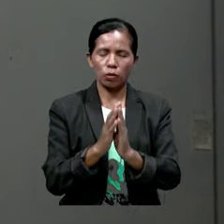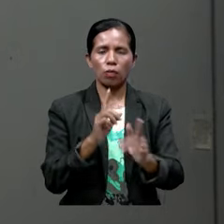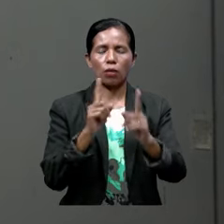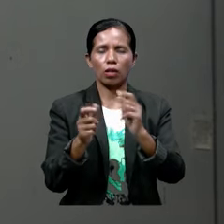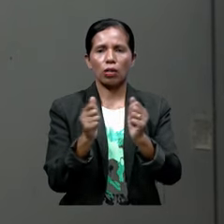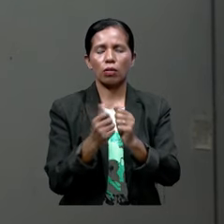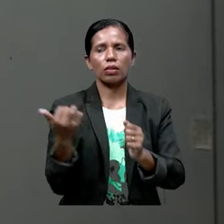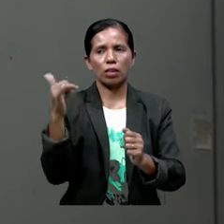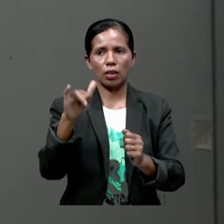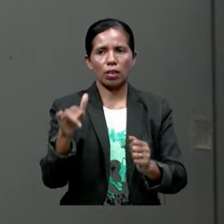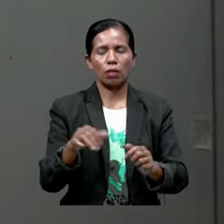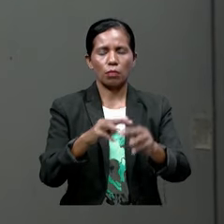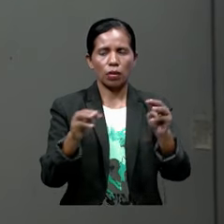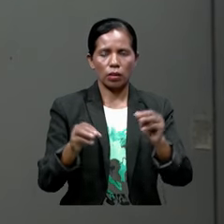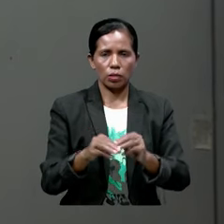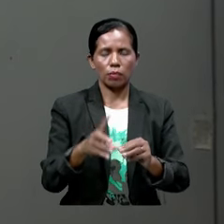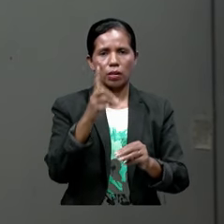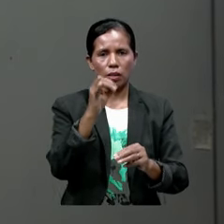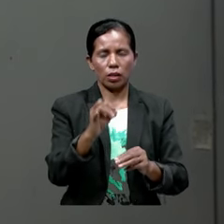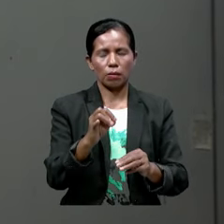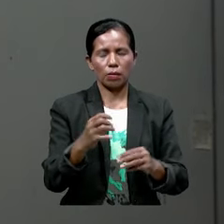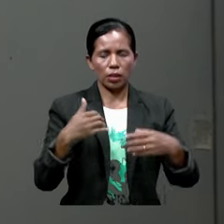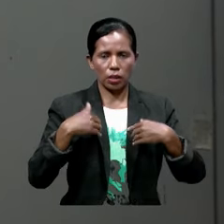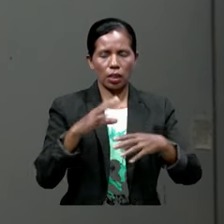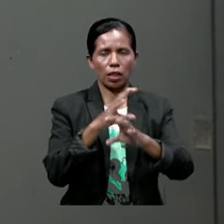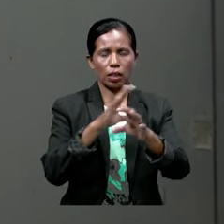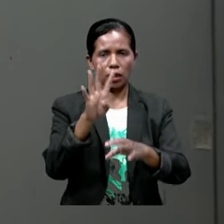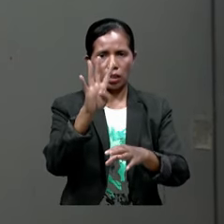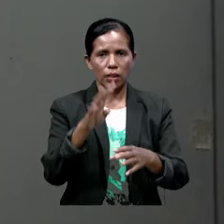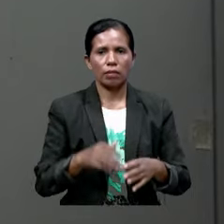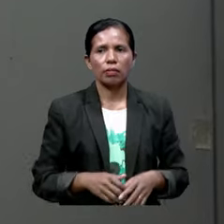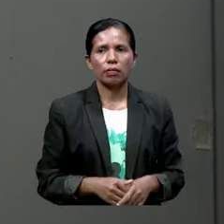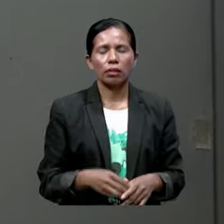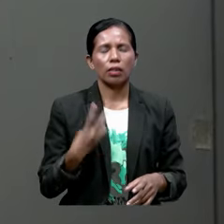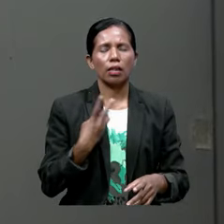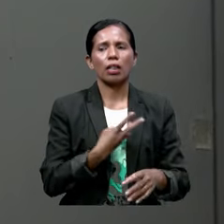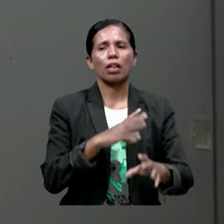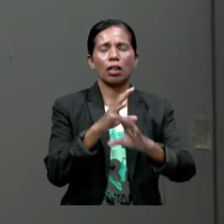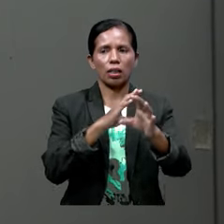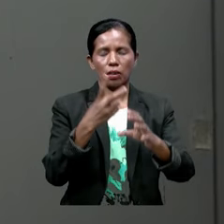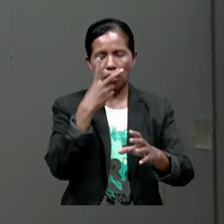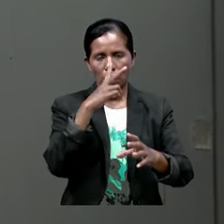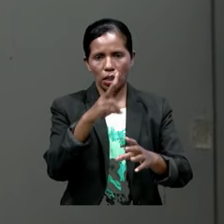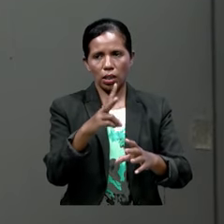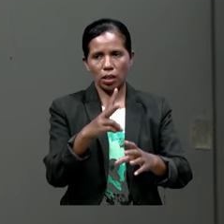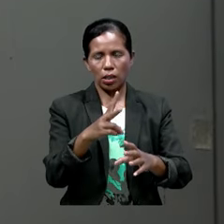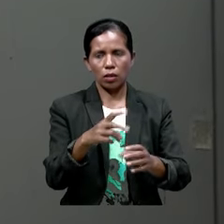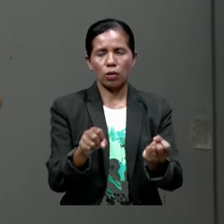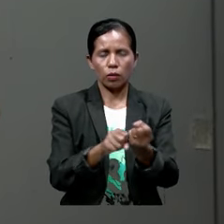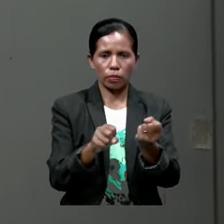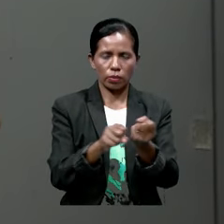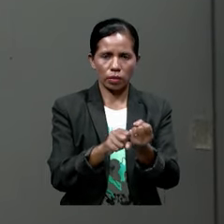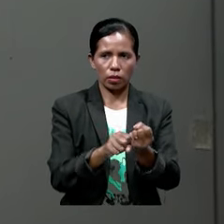neta iya hat, kita iya ne, kita ne kami neta ne para to operasinya kudu supporta, oh